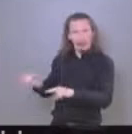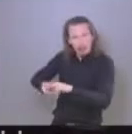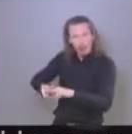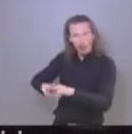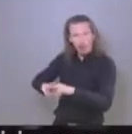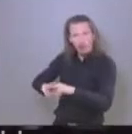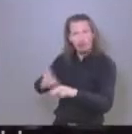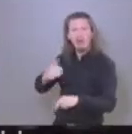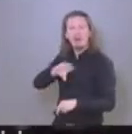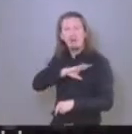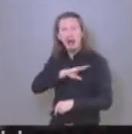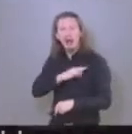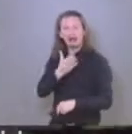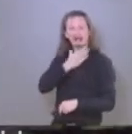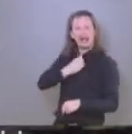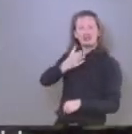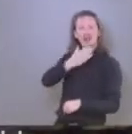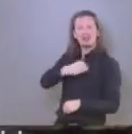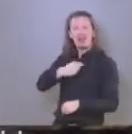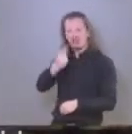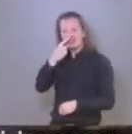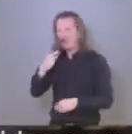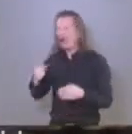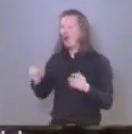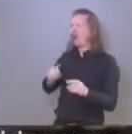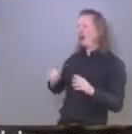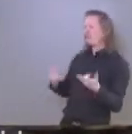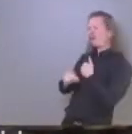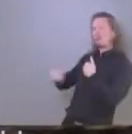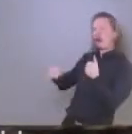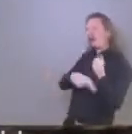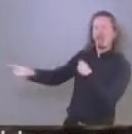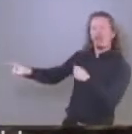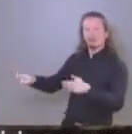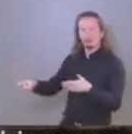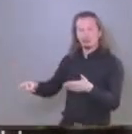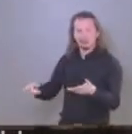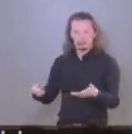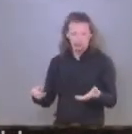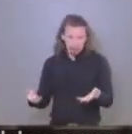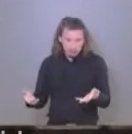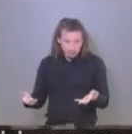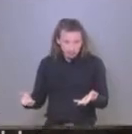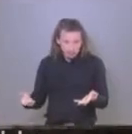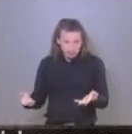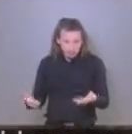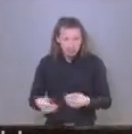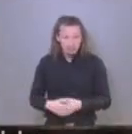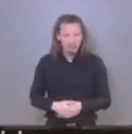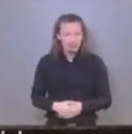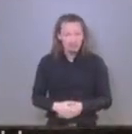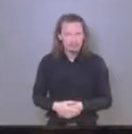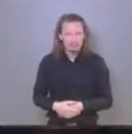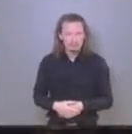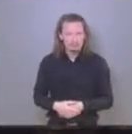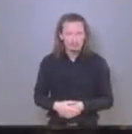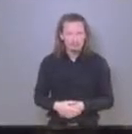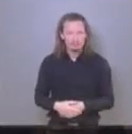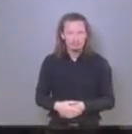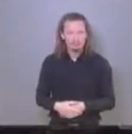leur orientation sexuelle ne correspond pas aux prescriptions du pouvoir. Et ça m'amènera à penser